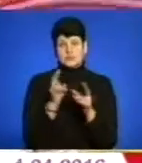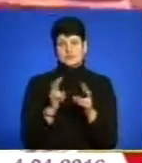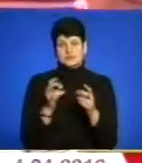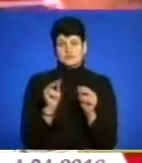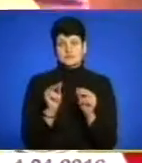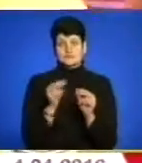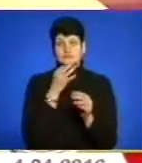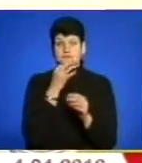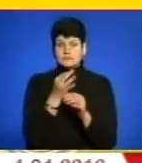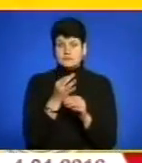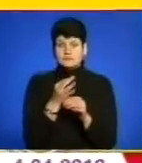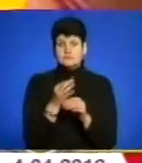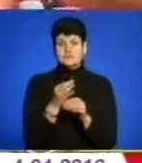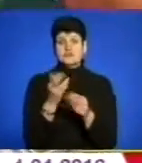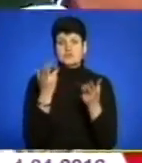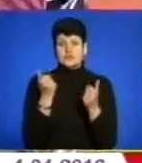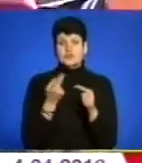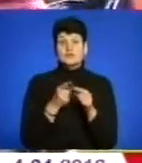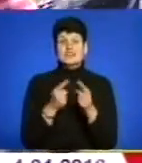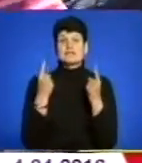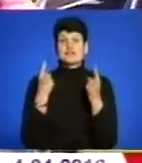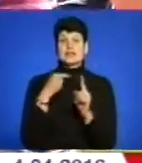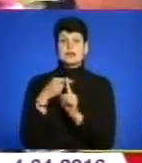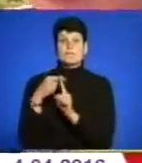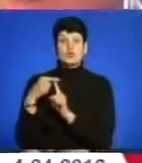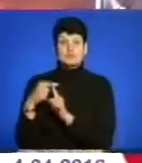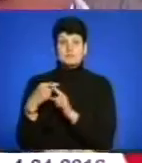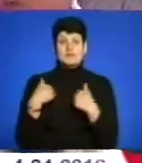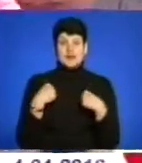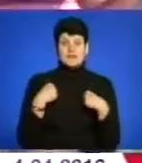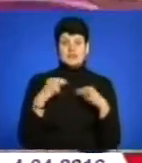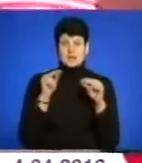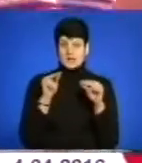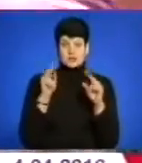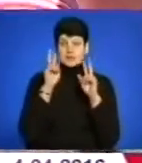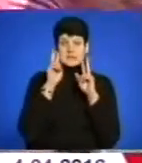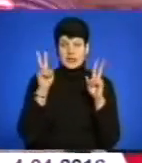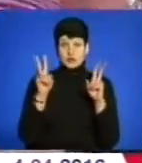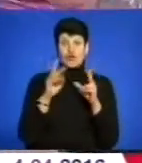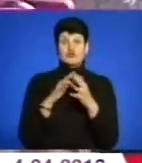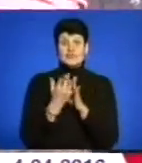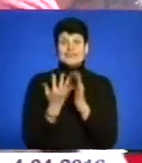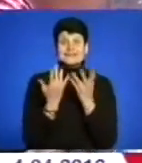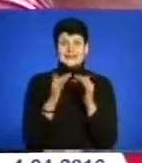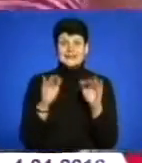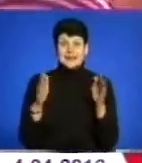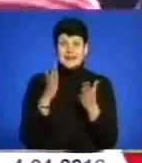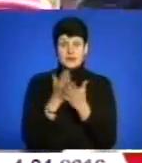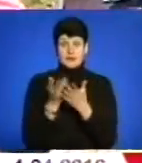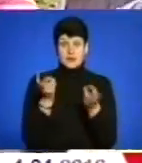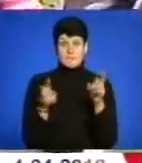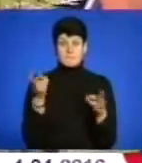розібратися. Звичайно, що це величезний плюс. Ми навіть по-чесному не знали, що в селі стільки є дітей. Коли почали сюди